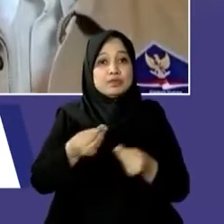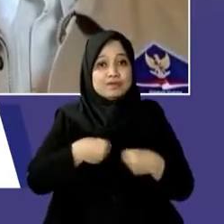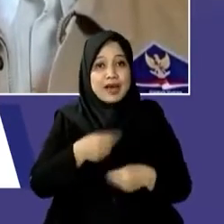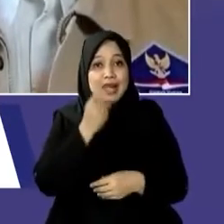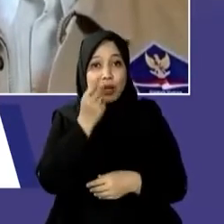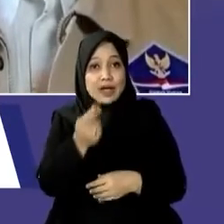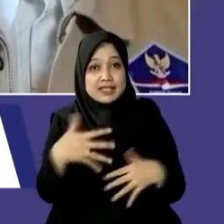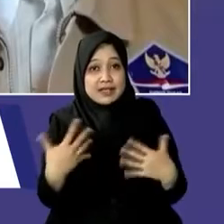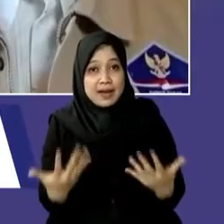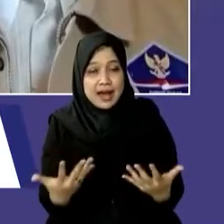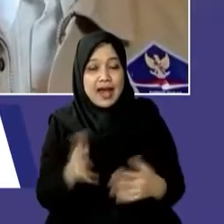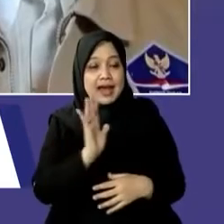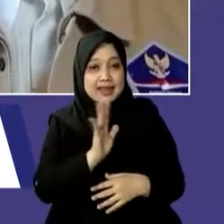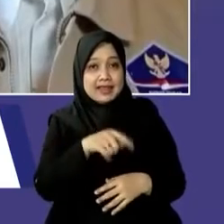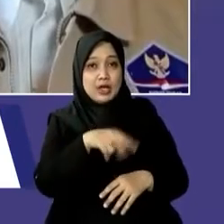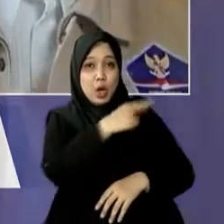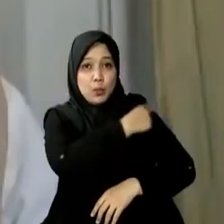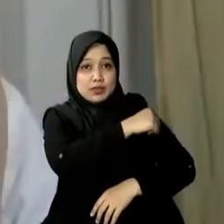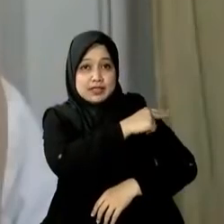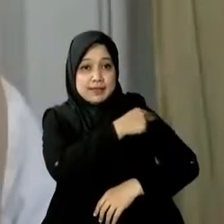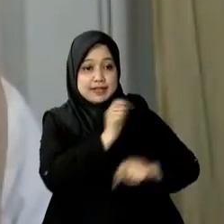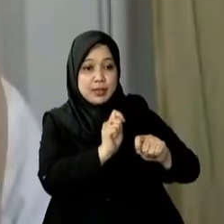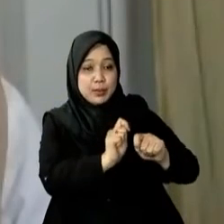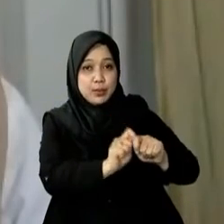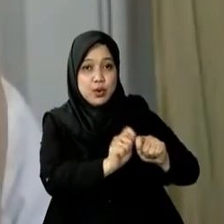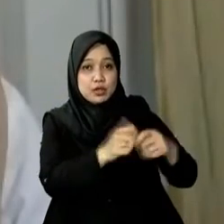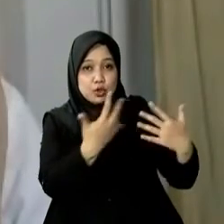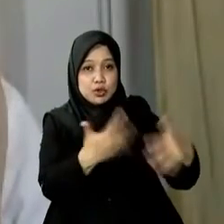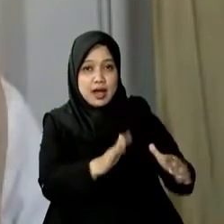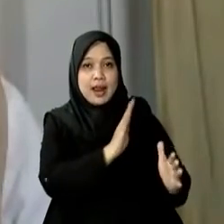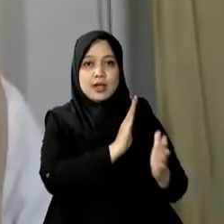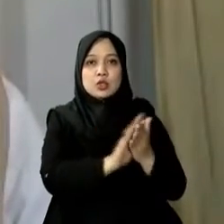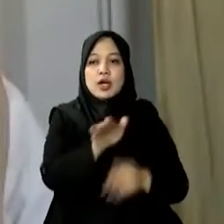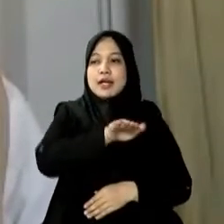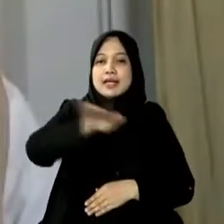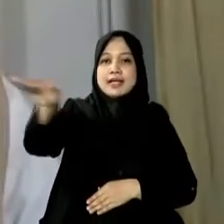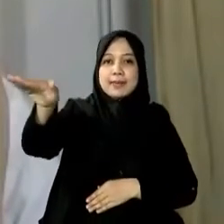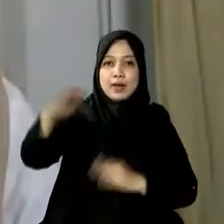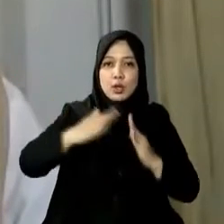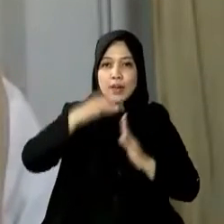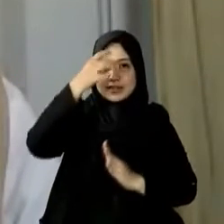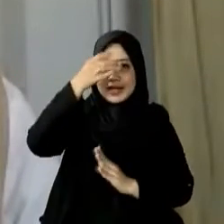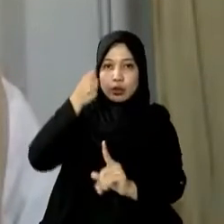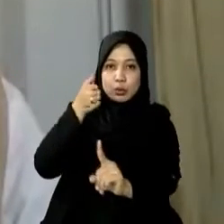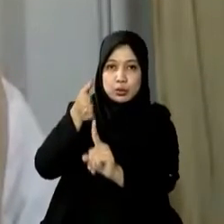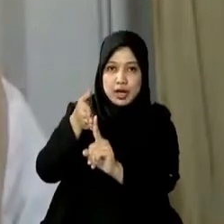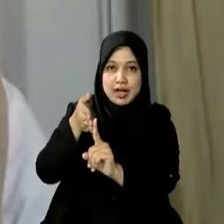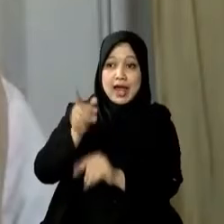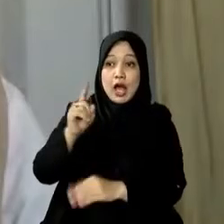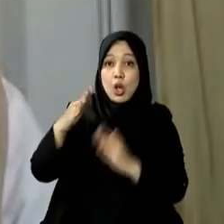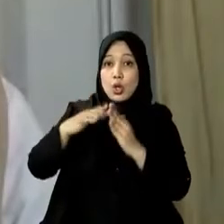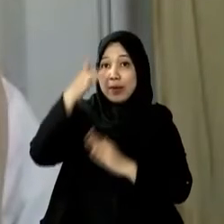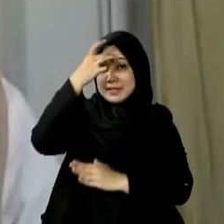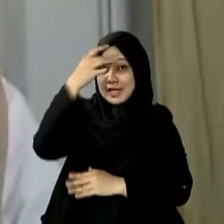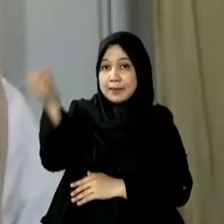setelah dikeluarkan oleh Smash akan dikirim ke rumah sakit rujukan rumah sakit rujukan convert bahwa